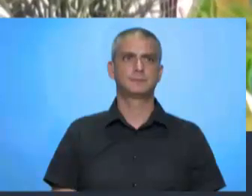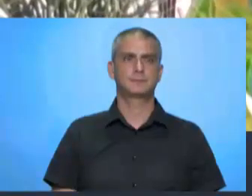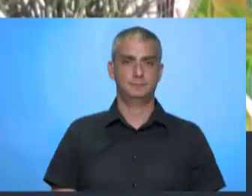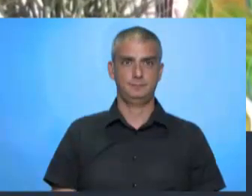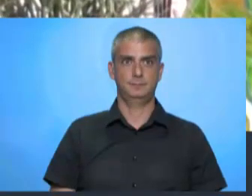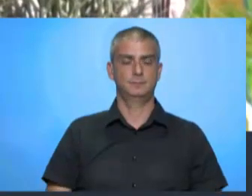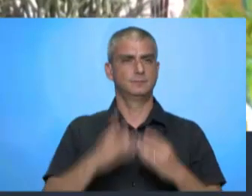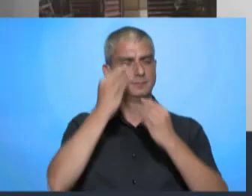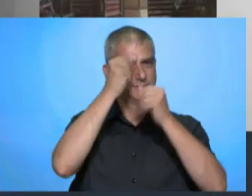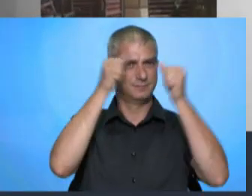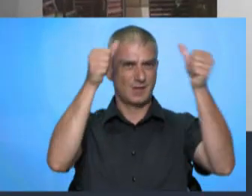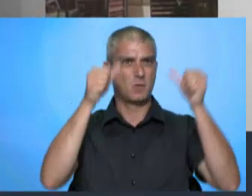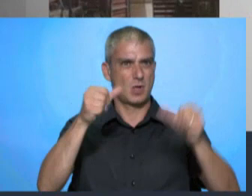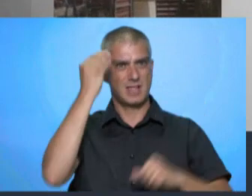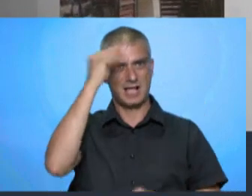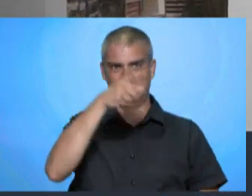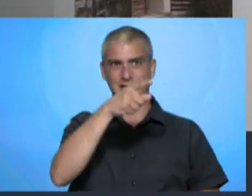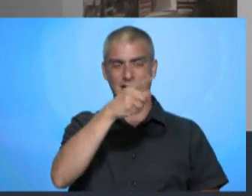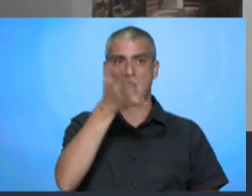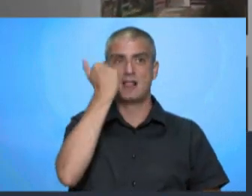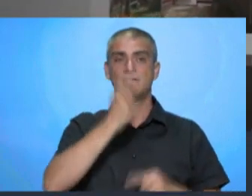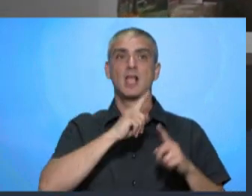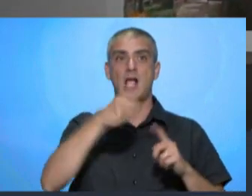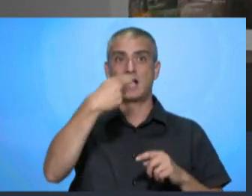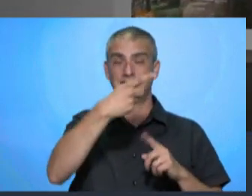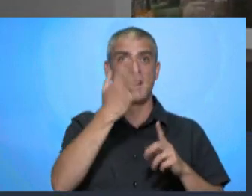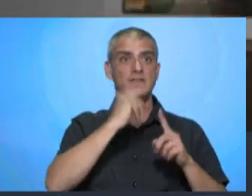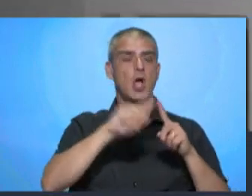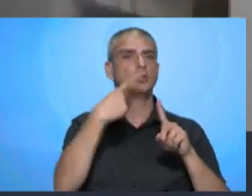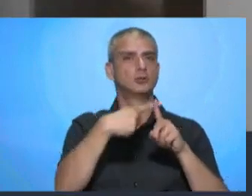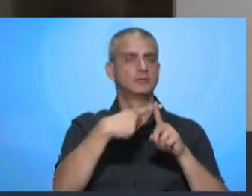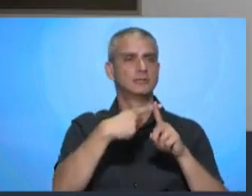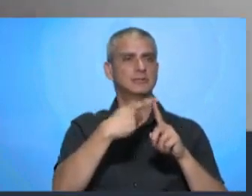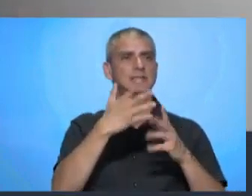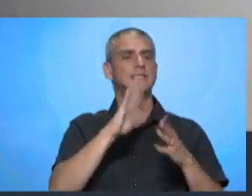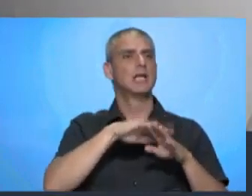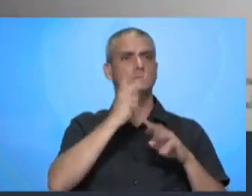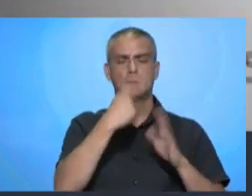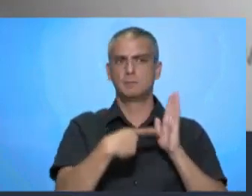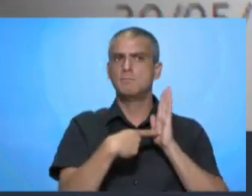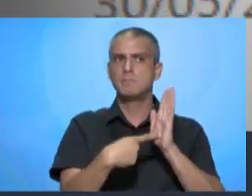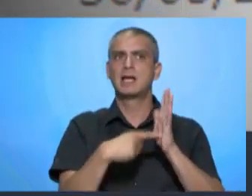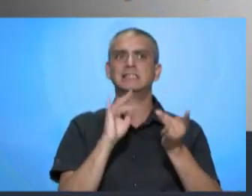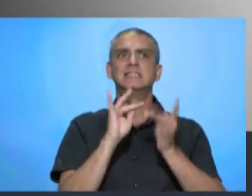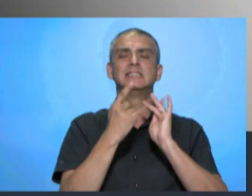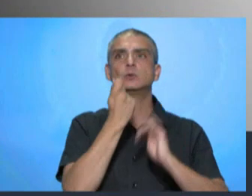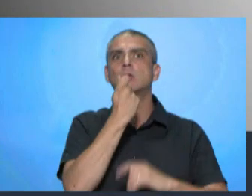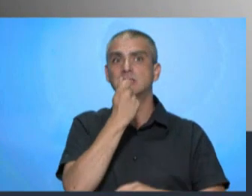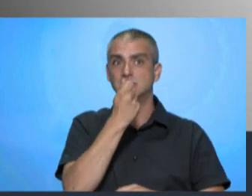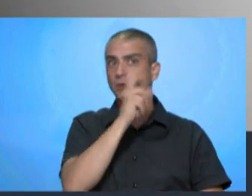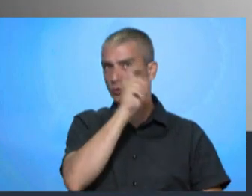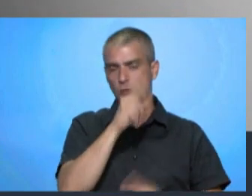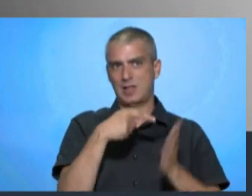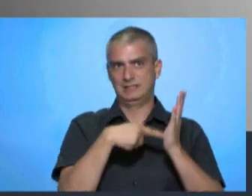מודעת ההשכרה הזאת שפרסמה אופירה חיים זה לפני חודש וחצי באתר יד 2, מסתירה מאחורי הסכסוך כספי שייתכן